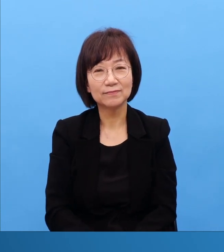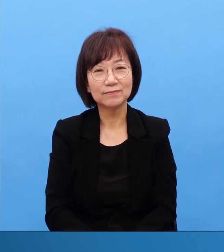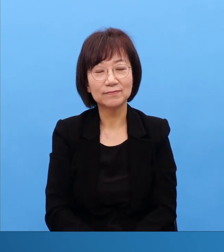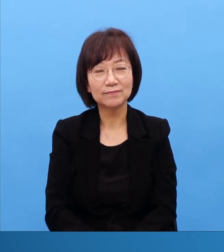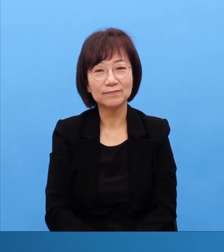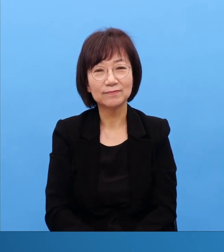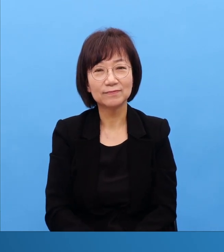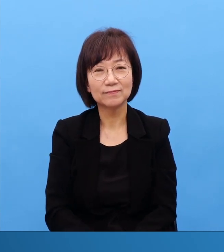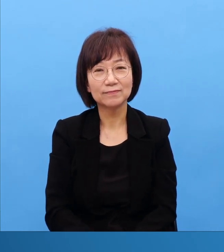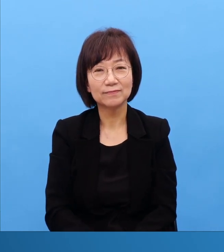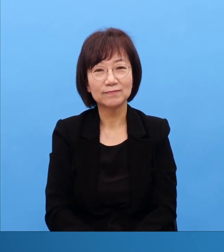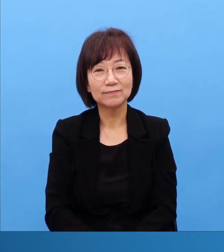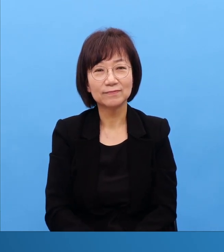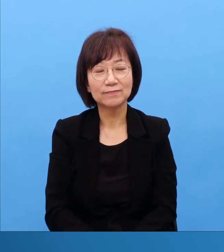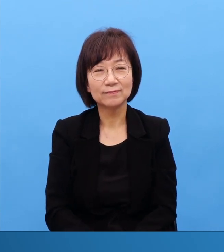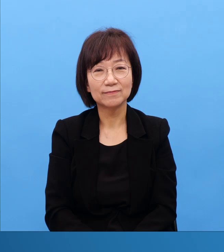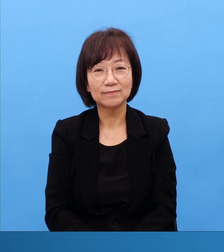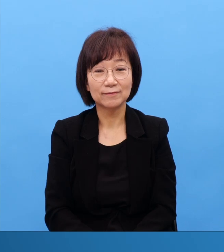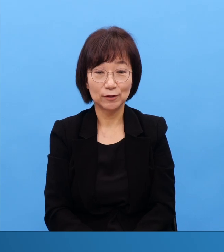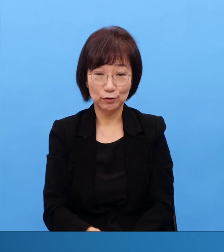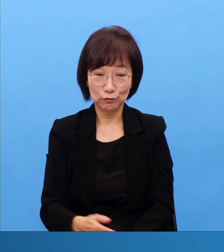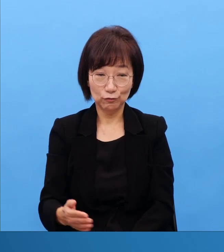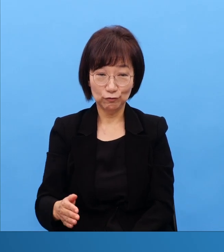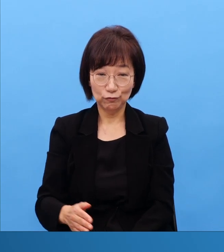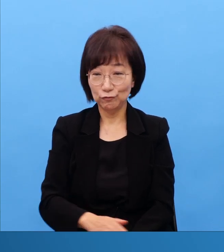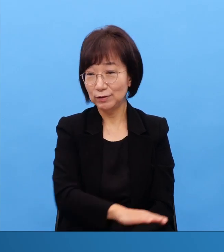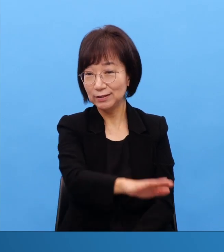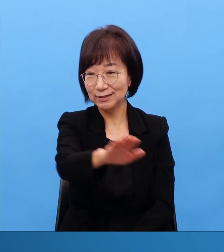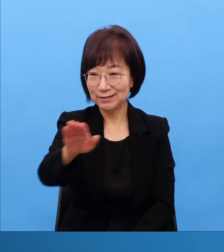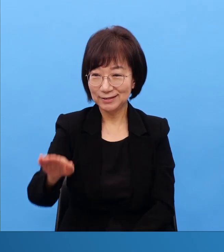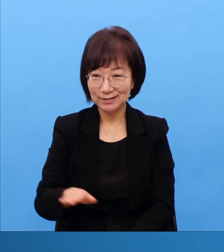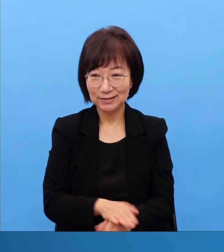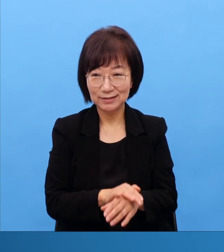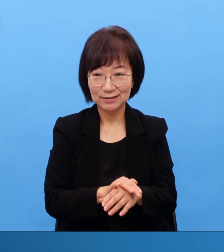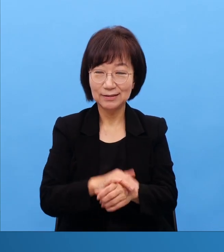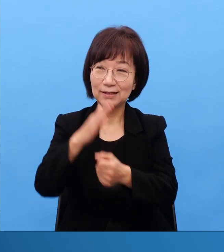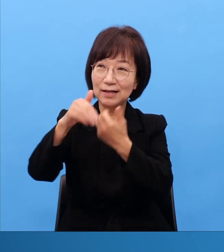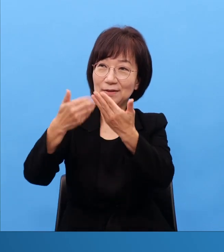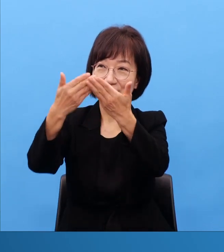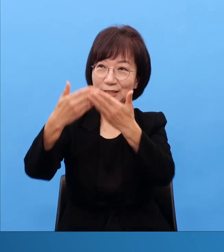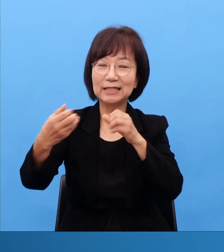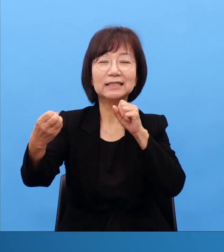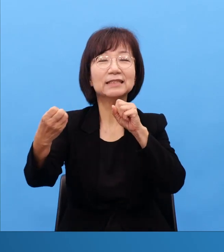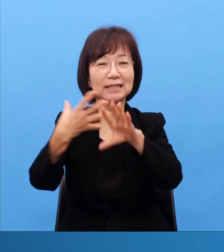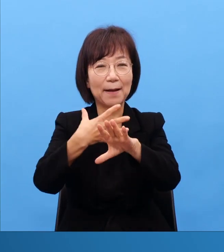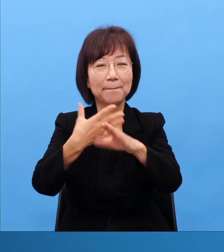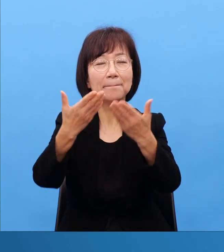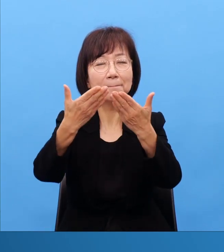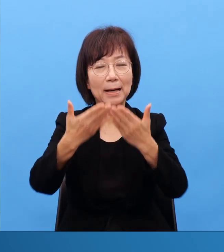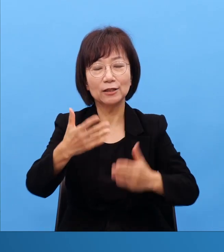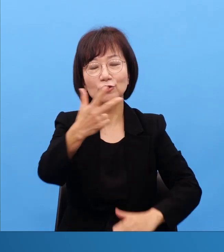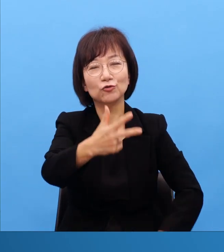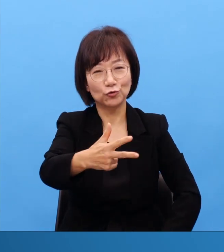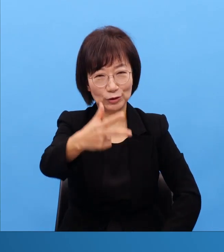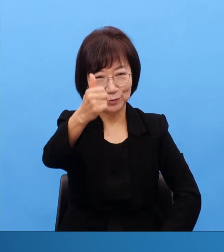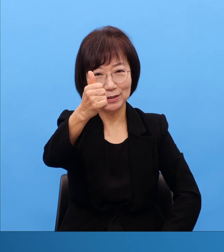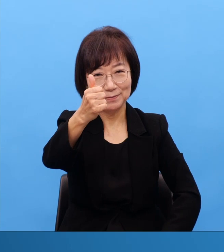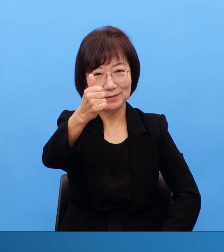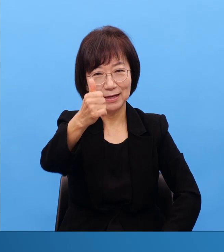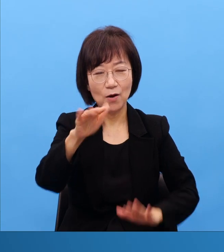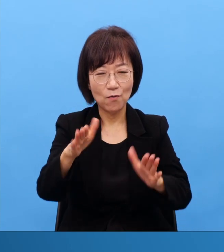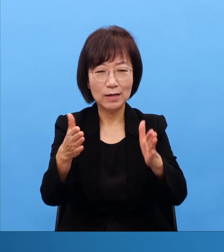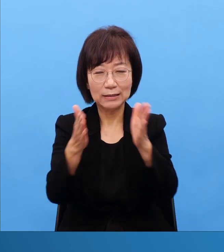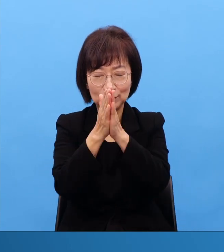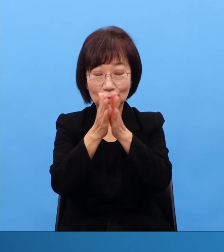우리는 이 응답의 주역입니다. We are the main figures of this answer. 시작하세요. So begin this. 기도하겠습니다. Let us